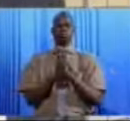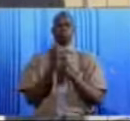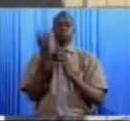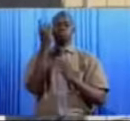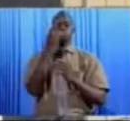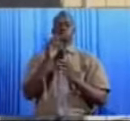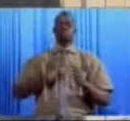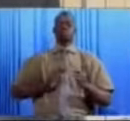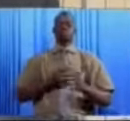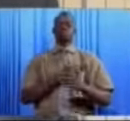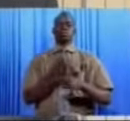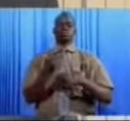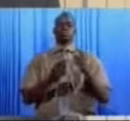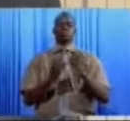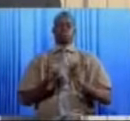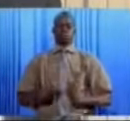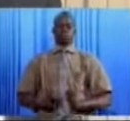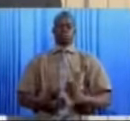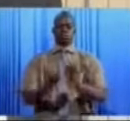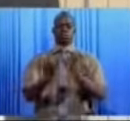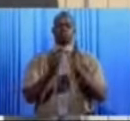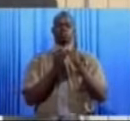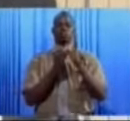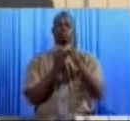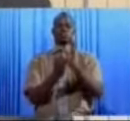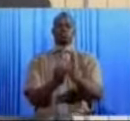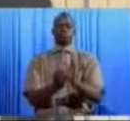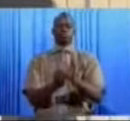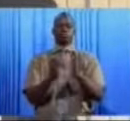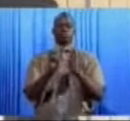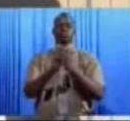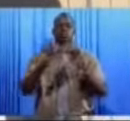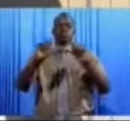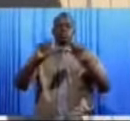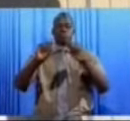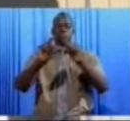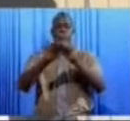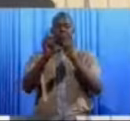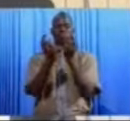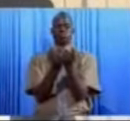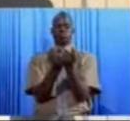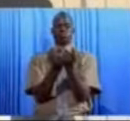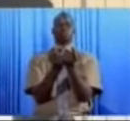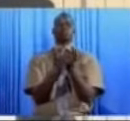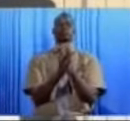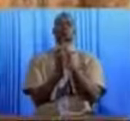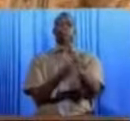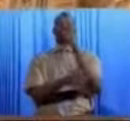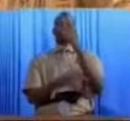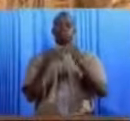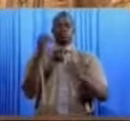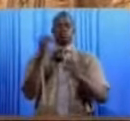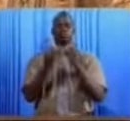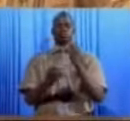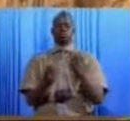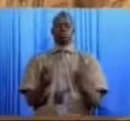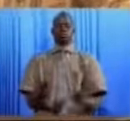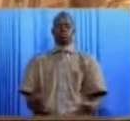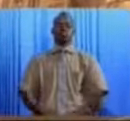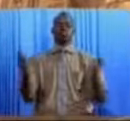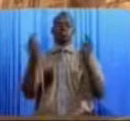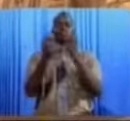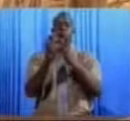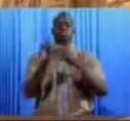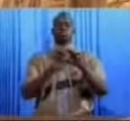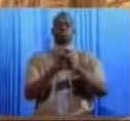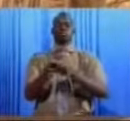nous allons essayer d'identifier ces types de celui là pour y mettre fin le présent atelier dessus les